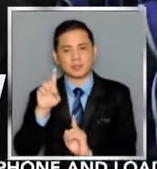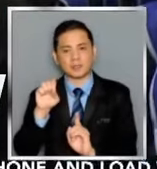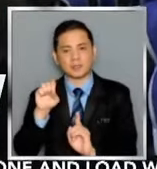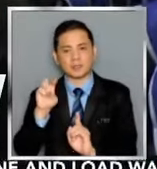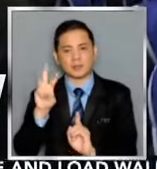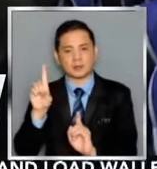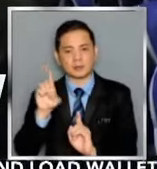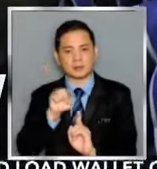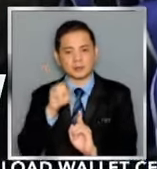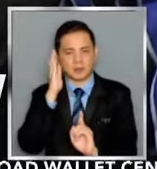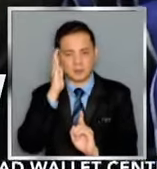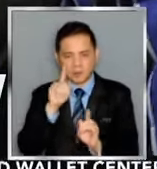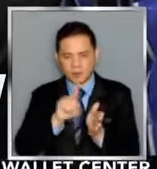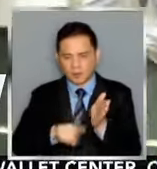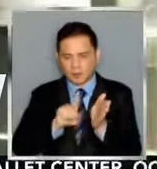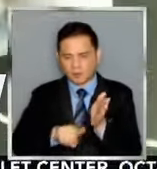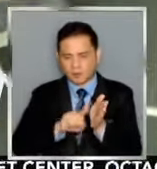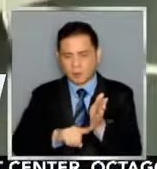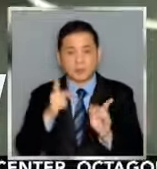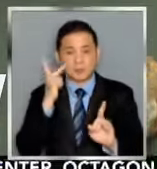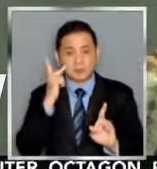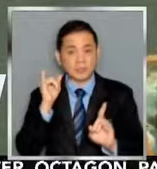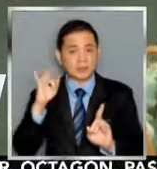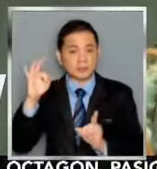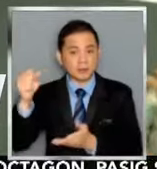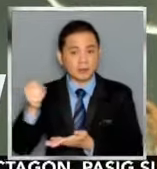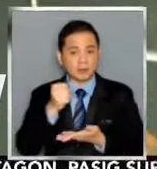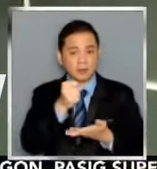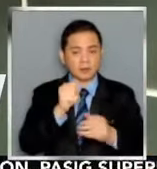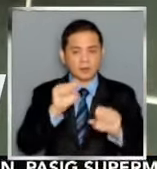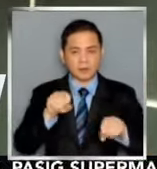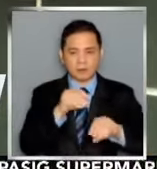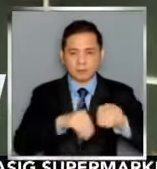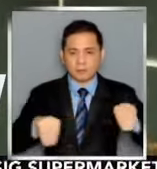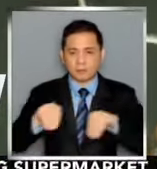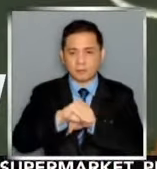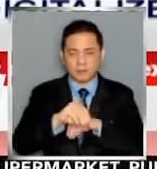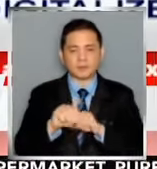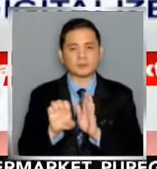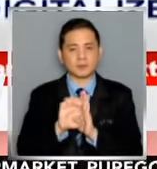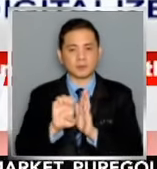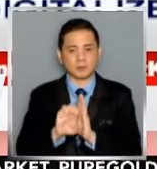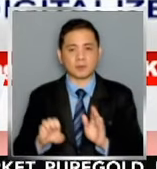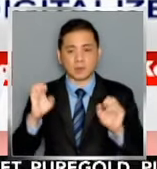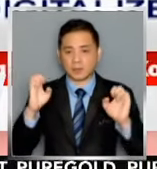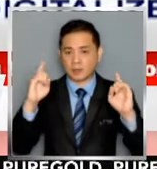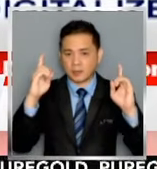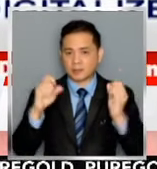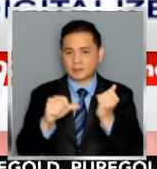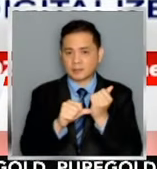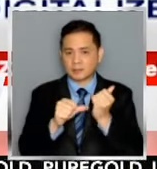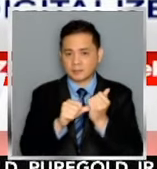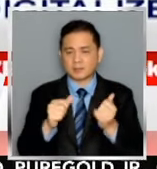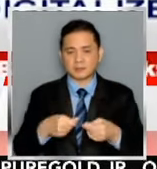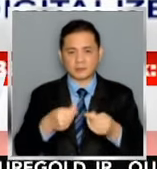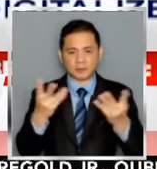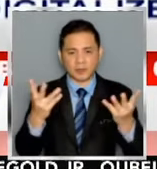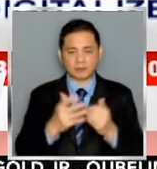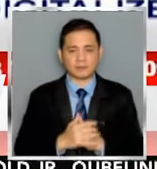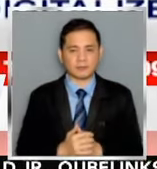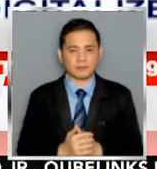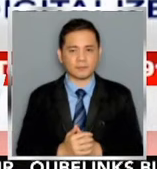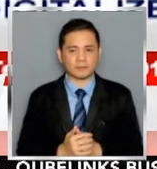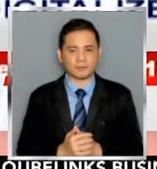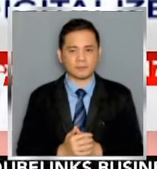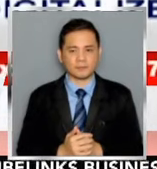o may kapalit ang mga ayuda ng pamahalaan kabilang ang educational assistance. Yung educational assistance, sana i-gear natin towards third year